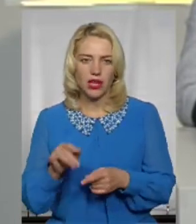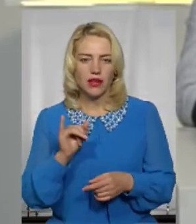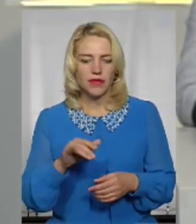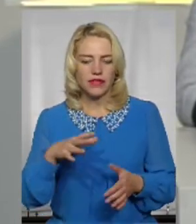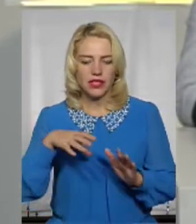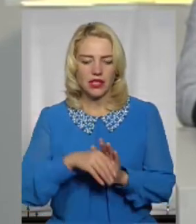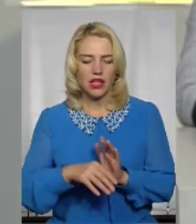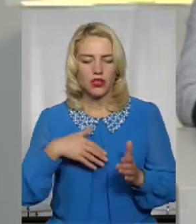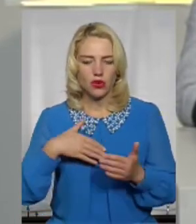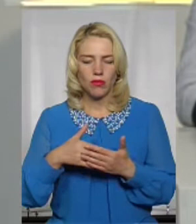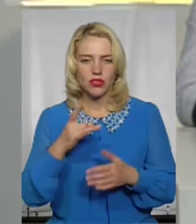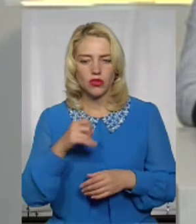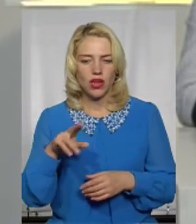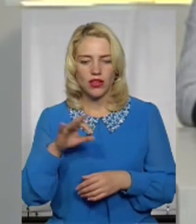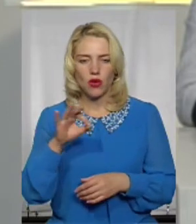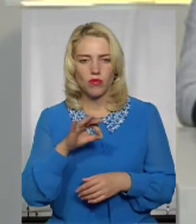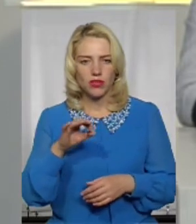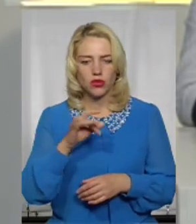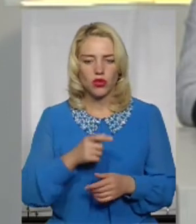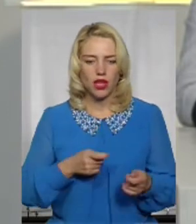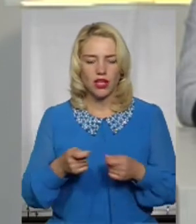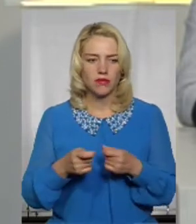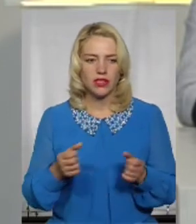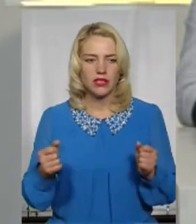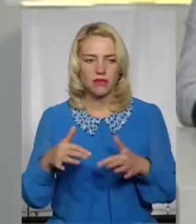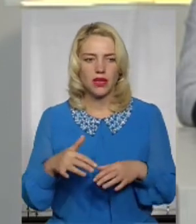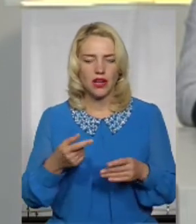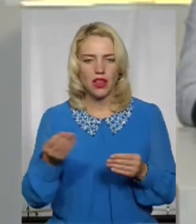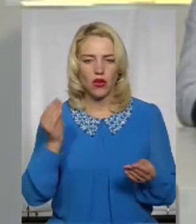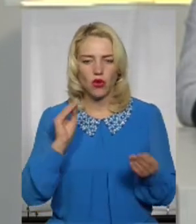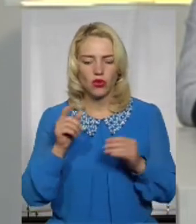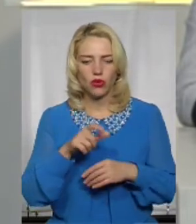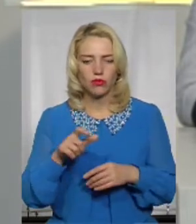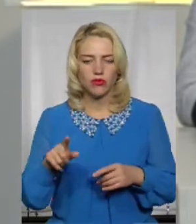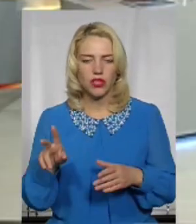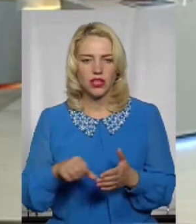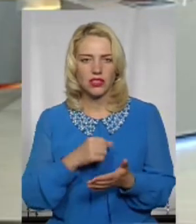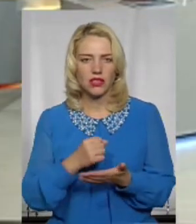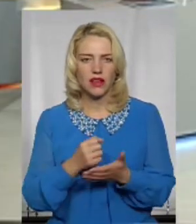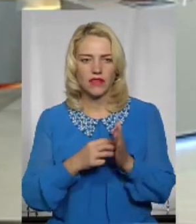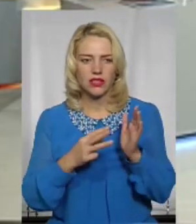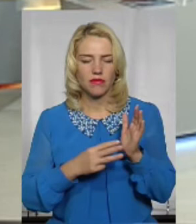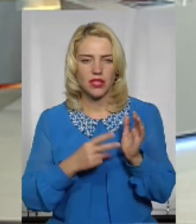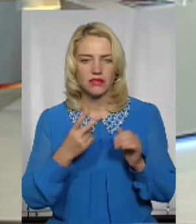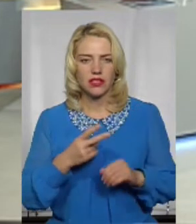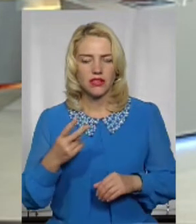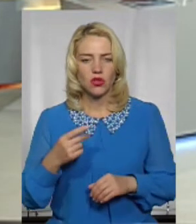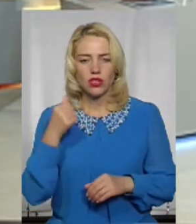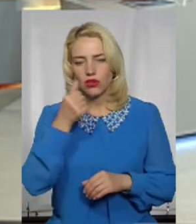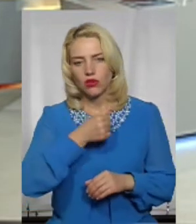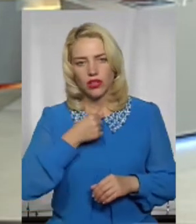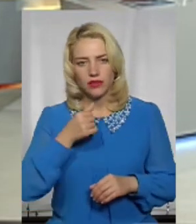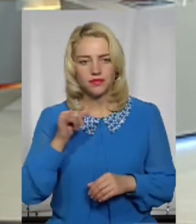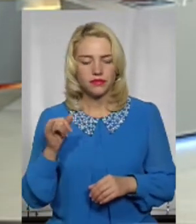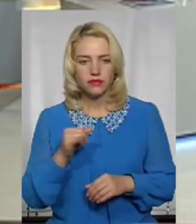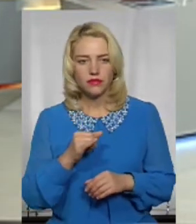громадської ради при обласній адміністрації, брала активну участь у розробці даної програми, яка затверджена на 18-22 роки.